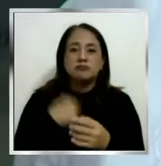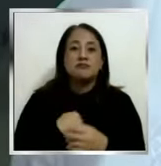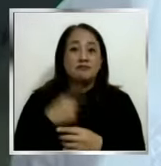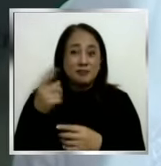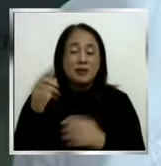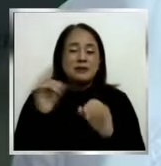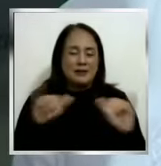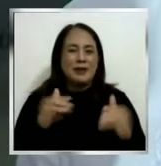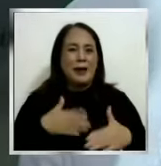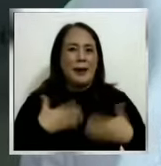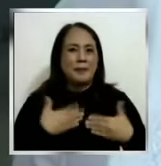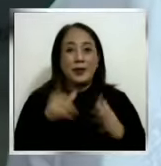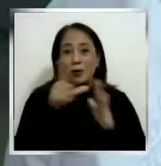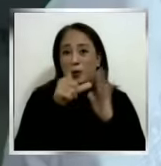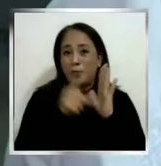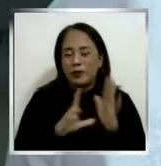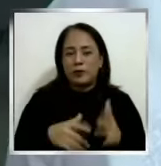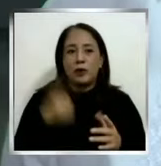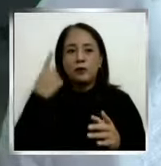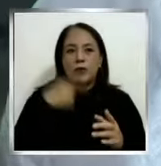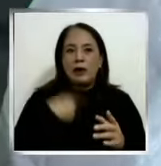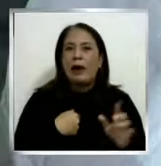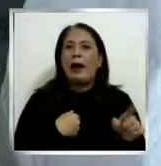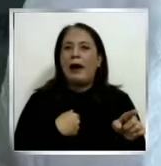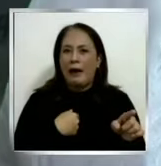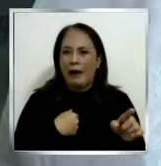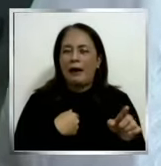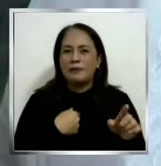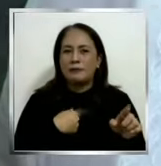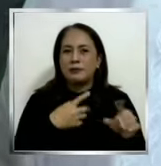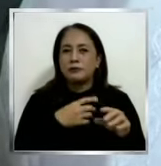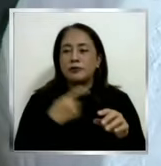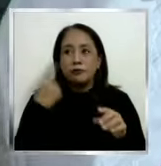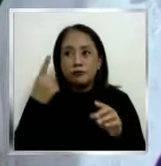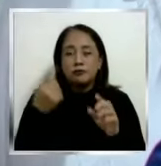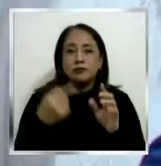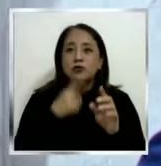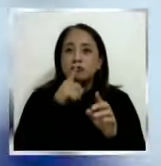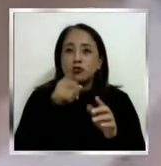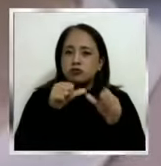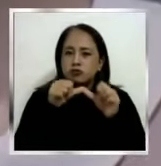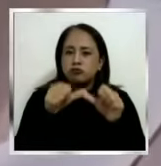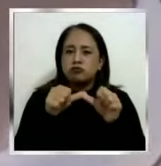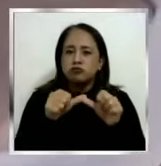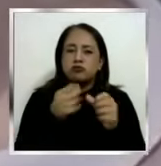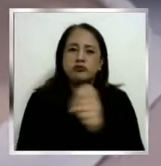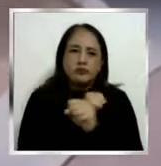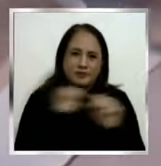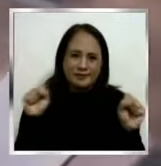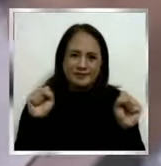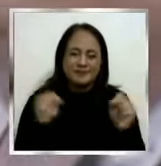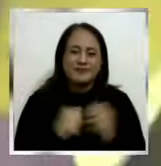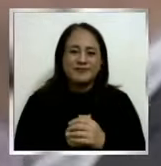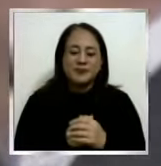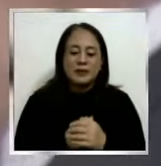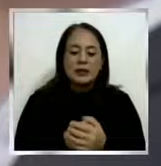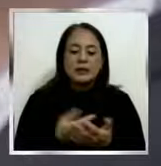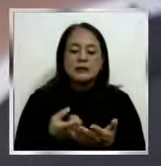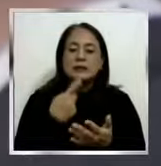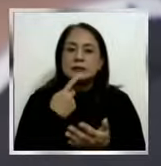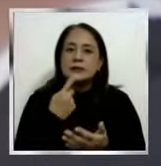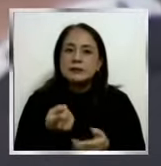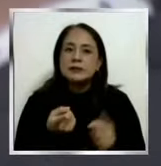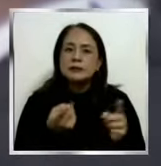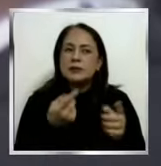sa kanya. Vindication daw ito para kay Navarro na permanente na raw lalaya. Sinisika pa naming makuha ang pahayag